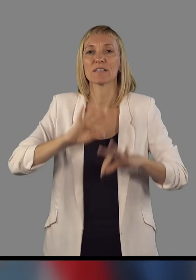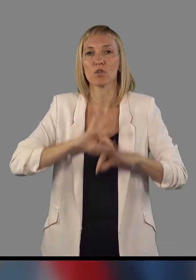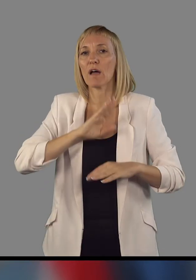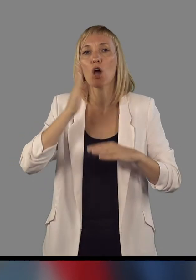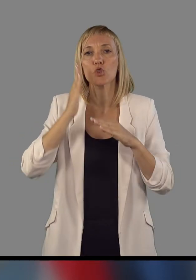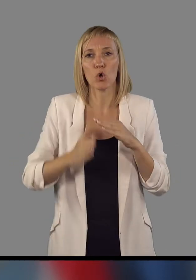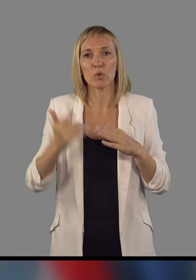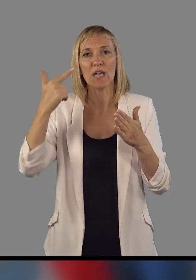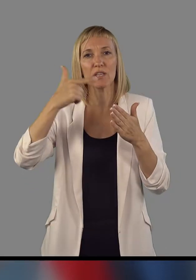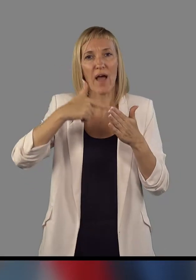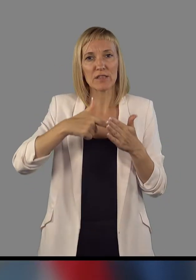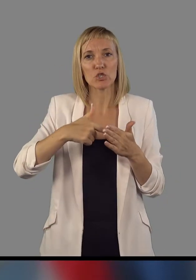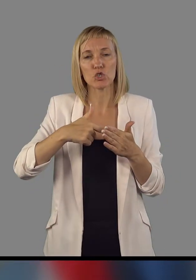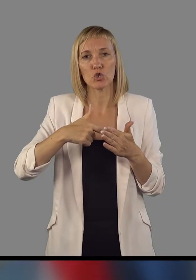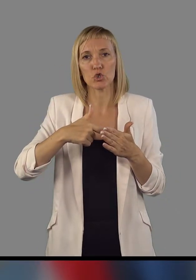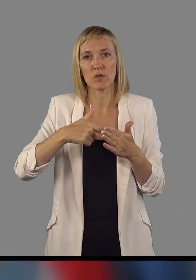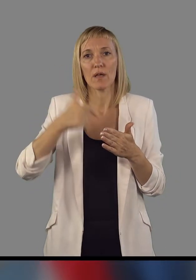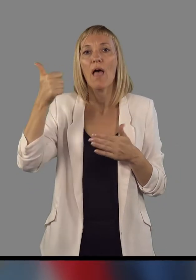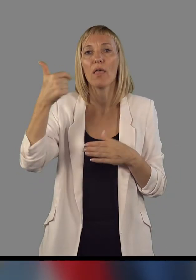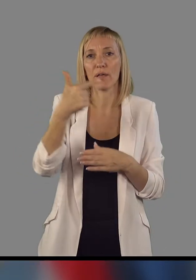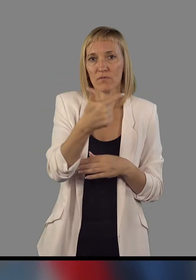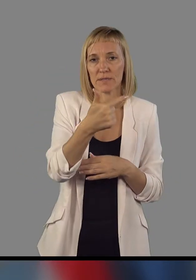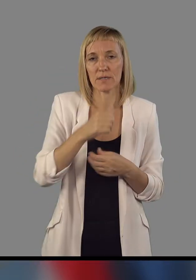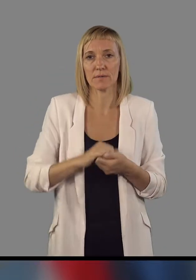iz naslova predsedovanja do konca leta